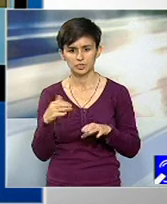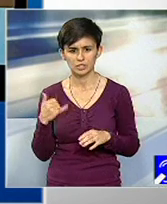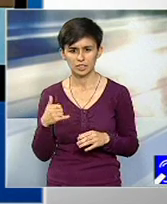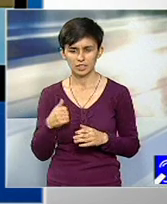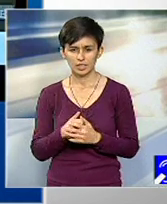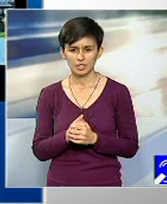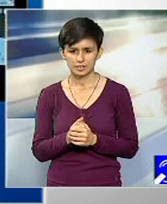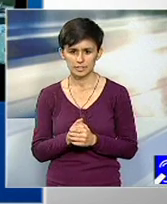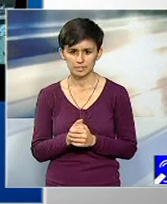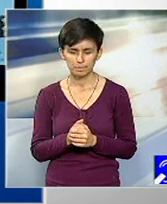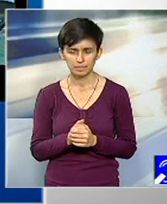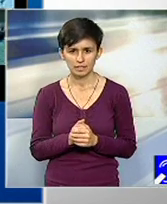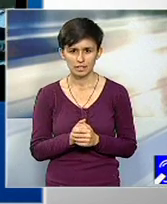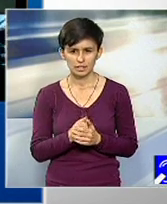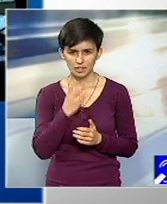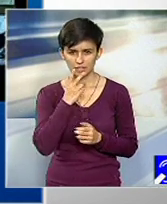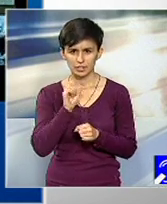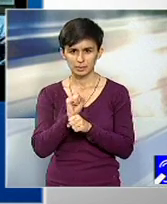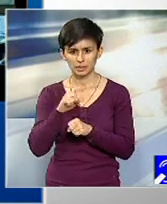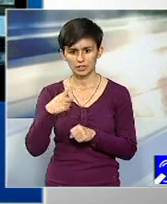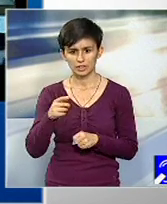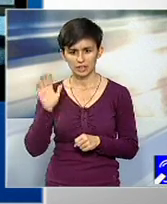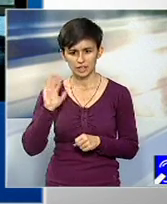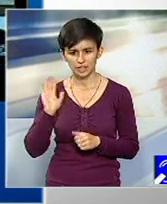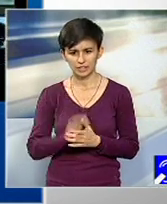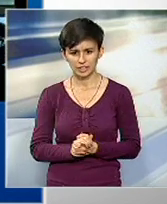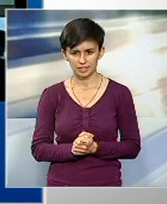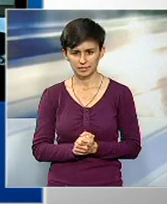A ajuns acum la final. Sunt Ovidiu Damian, ne revedem săptămâna viitoare. La revedere!